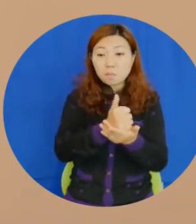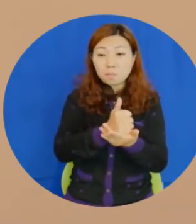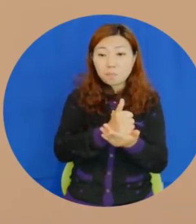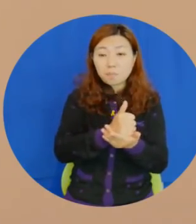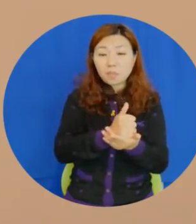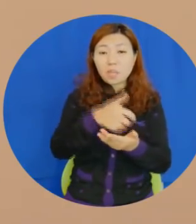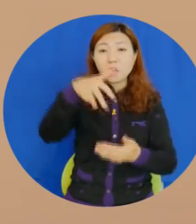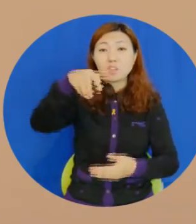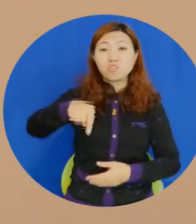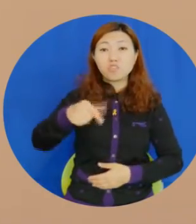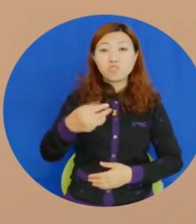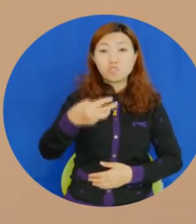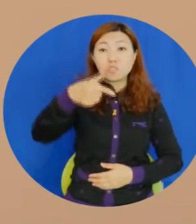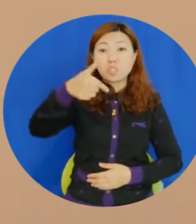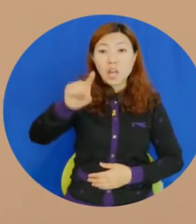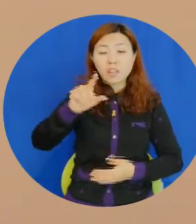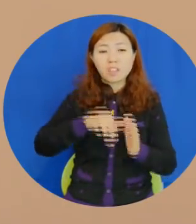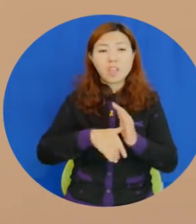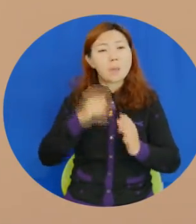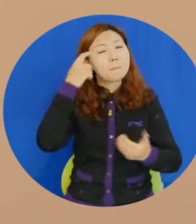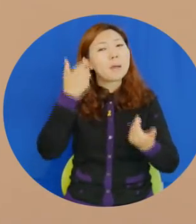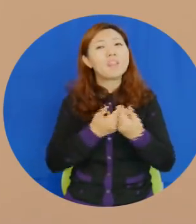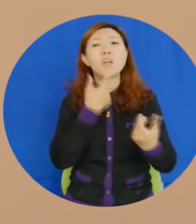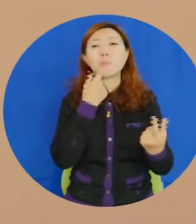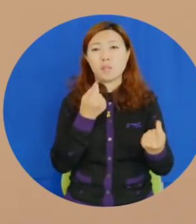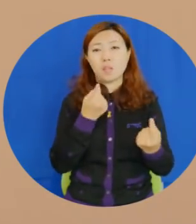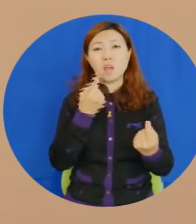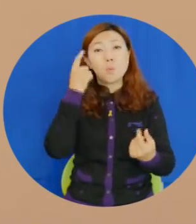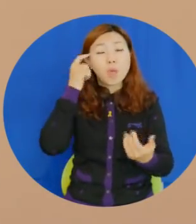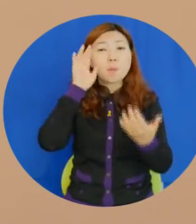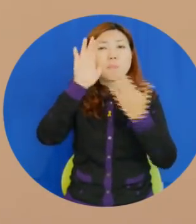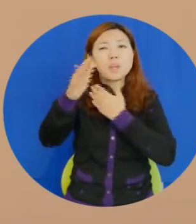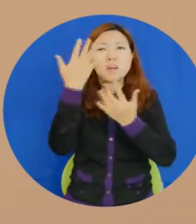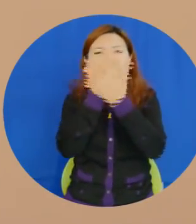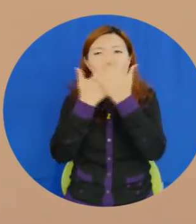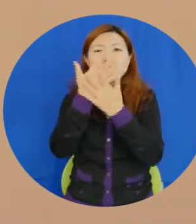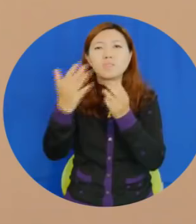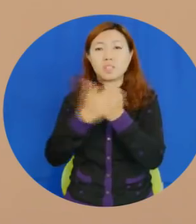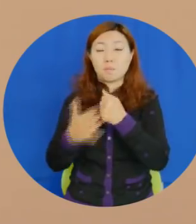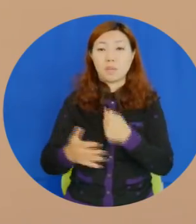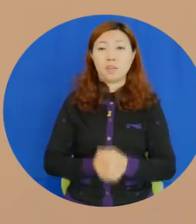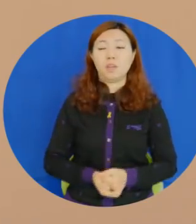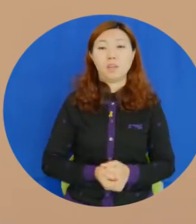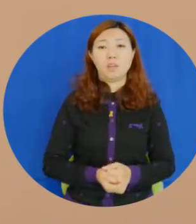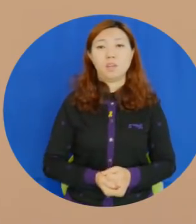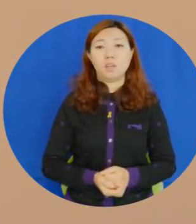반대했고 이런 것처럼. 왜냐하면 불확실한 미래니까.